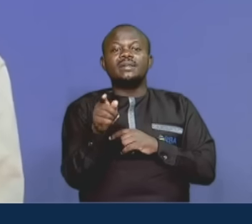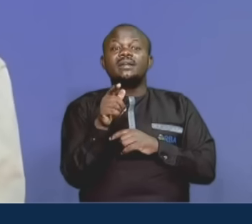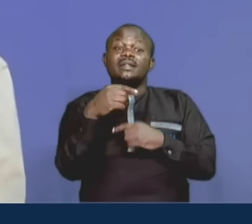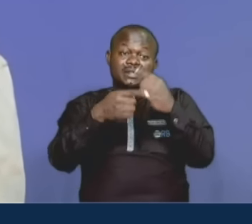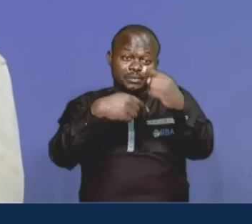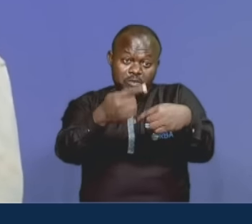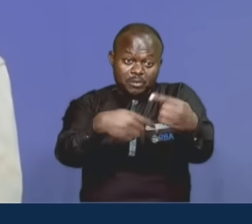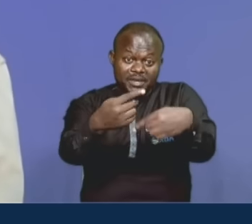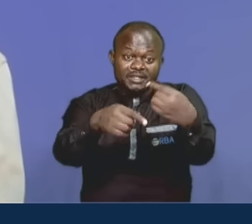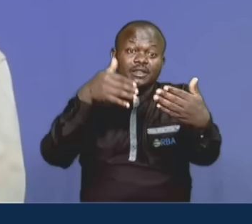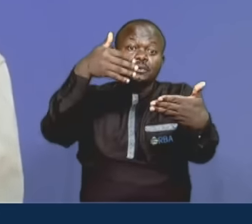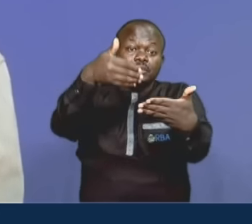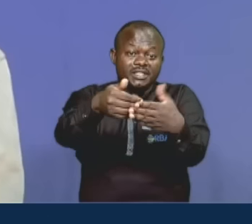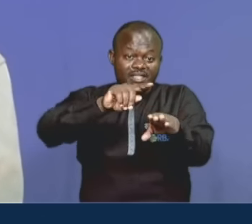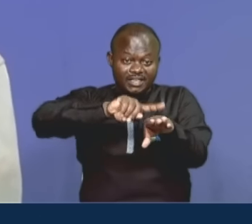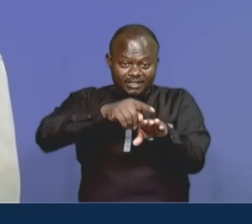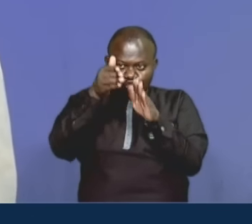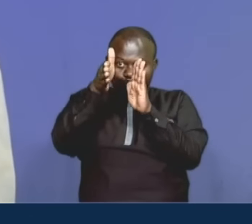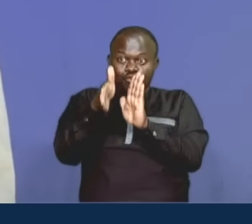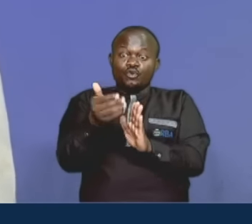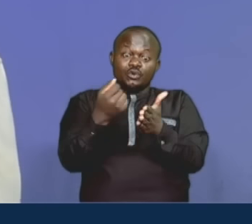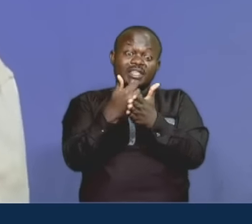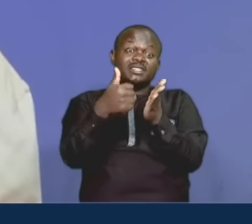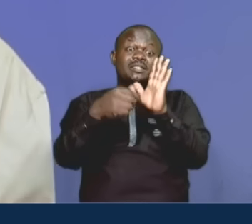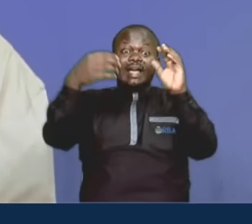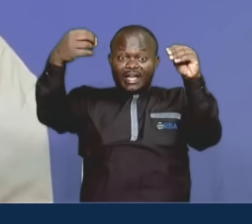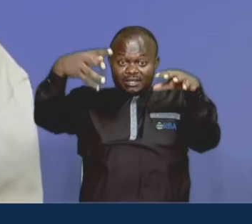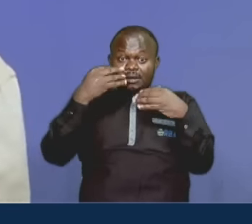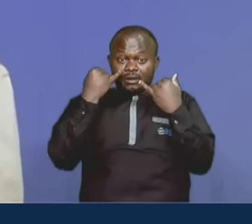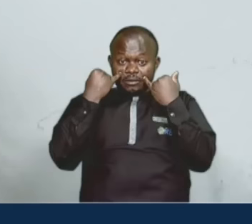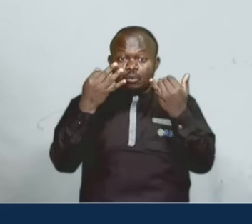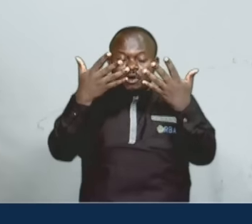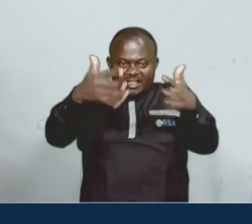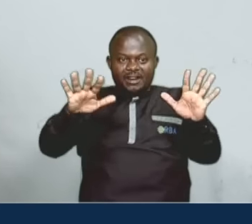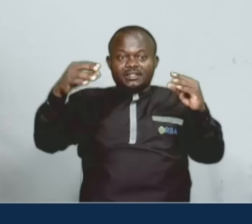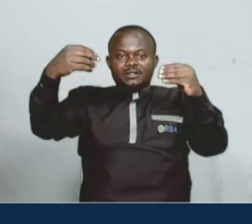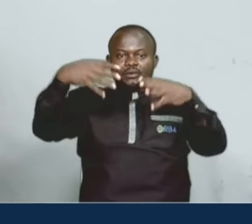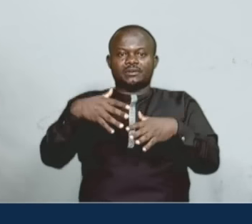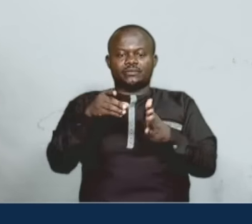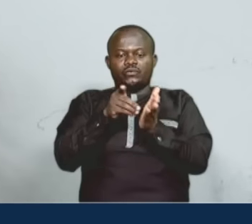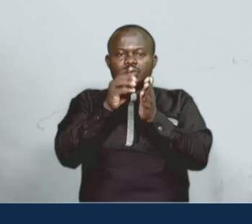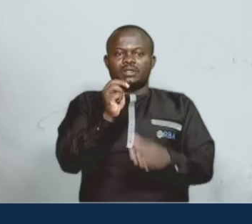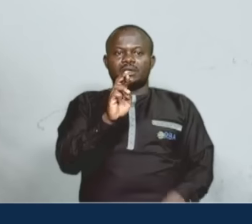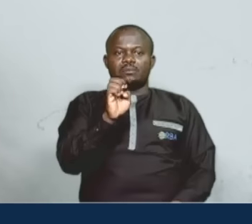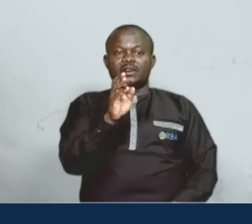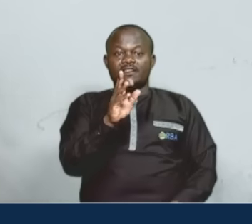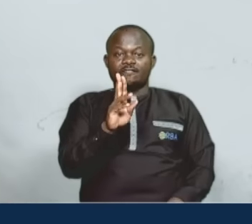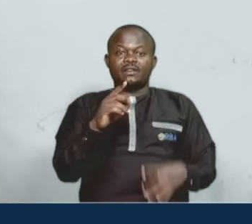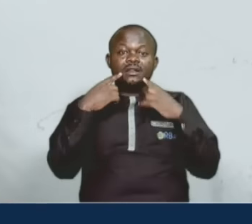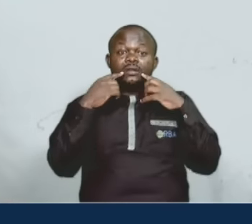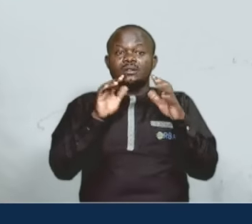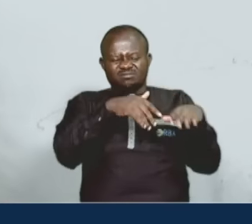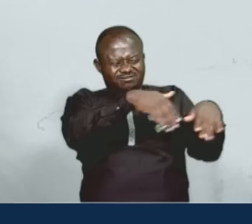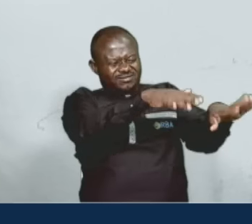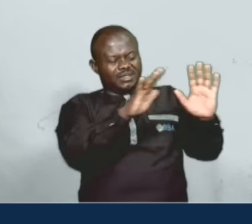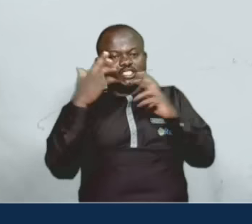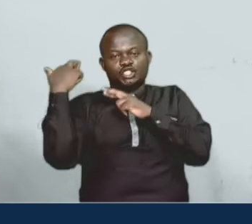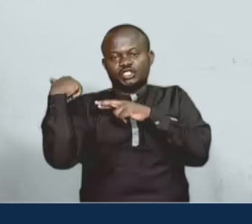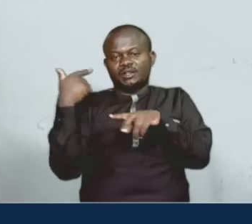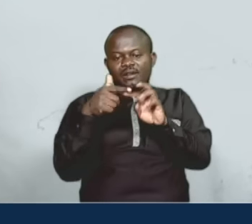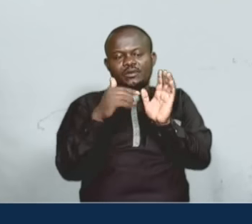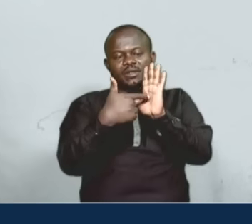nibikomeze kugeza igihe nyirabayazana azagaragarira kuko nubwo yarangije kugaragara Dr. Murefu kandi avuga ko usibye kwitarutsa inshingano